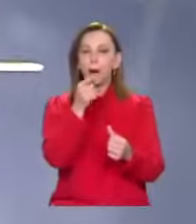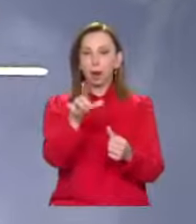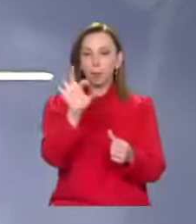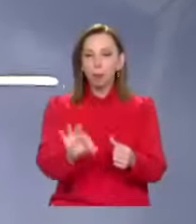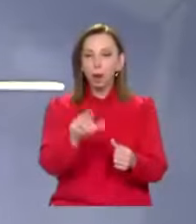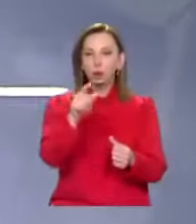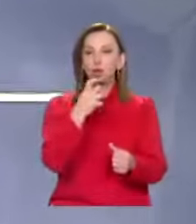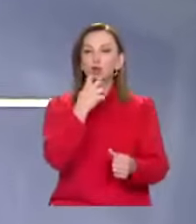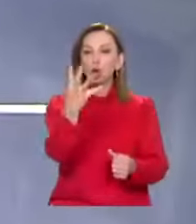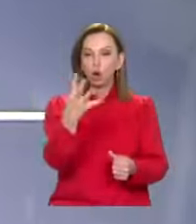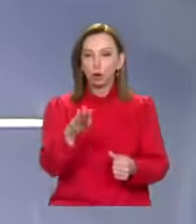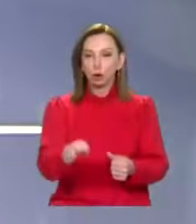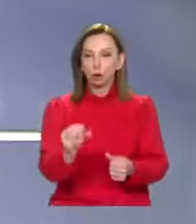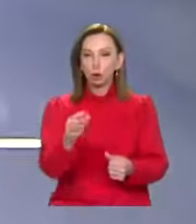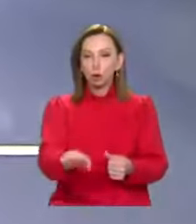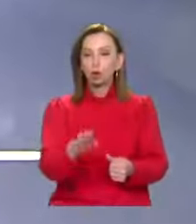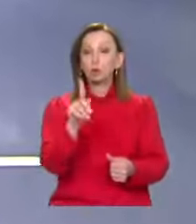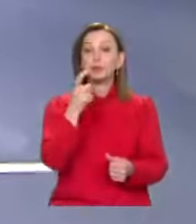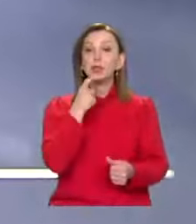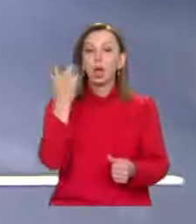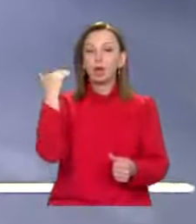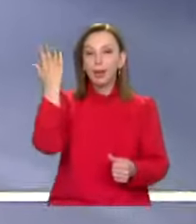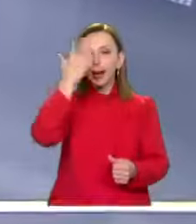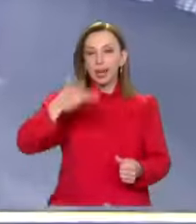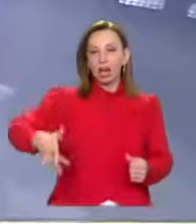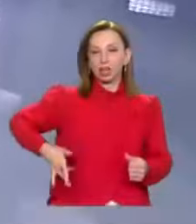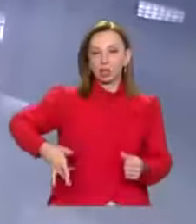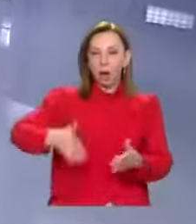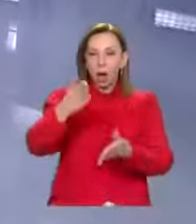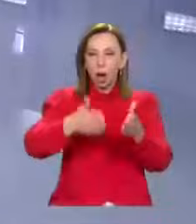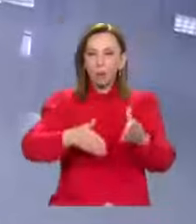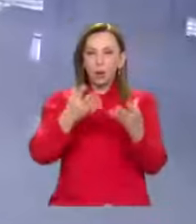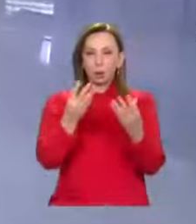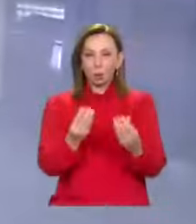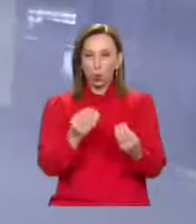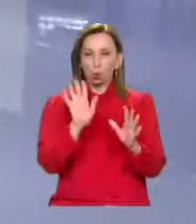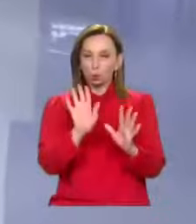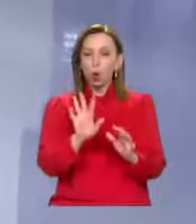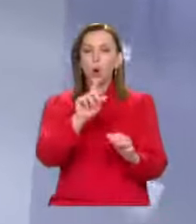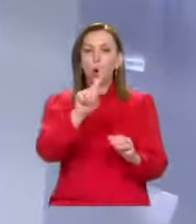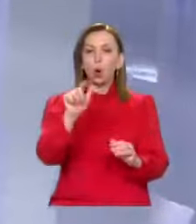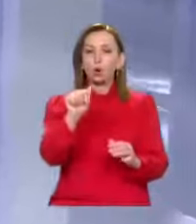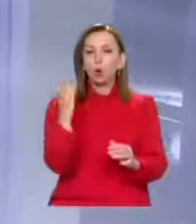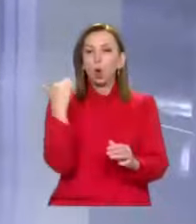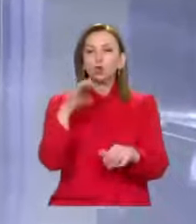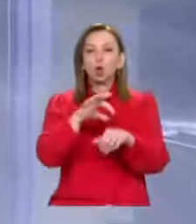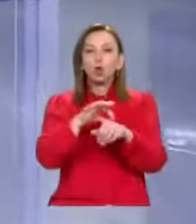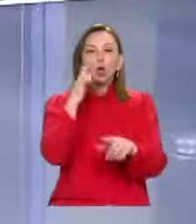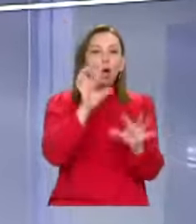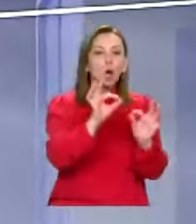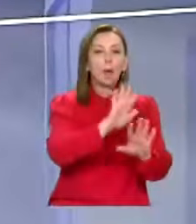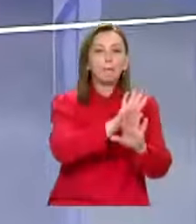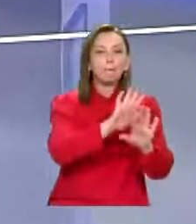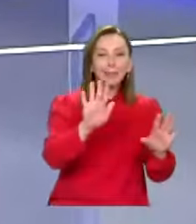4 yaşındaki Ertuğrul Kitmuş geçtiğimiz yıl karaciğer nakli olup hayata tutunmuştu. 10 gün önce doktor kontrolünden